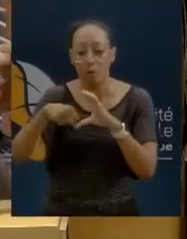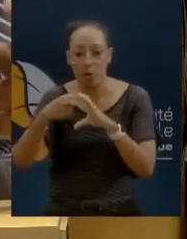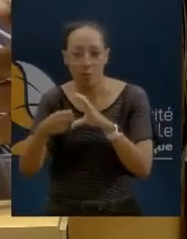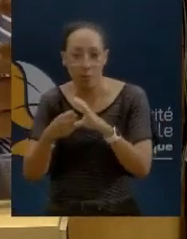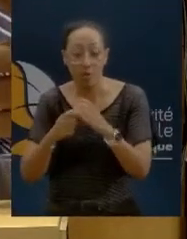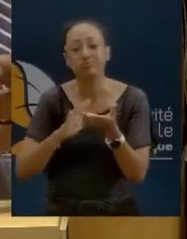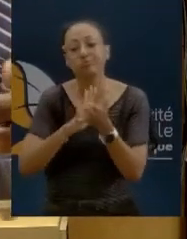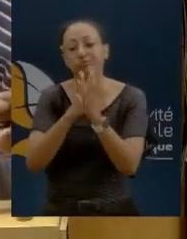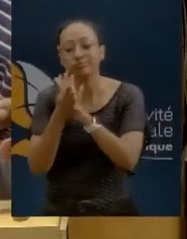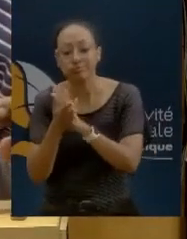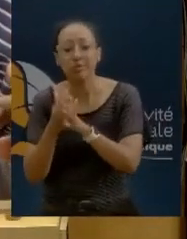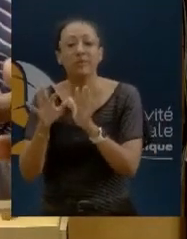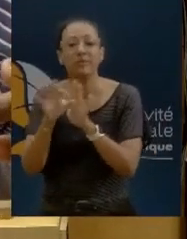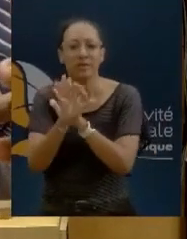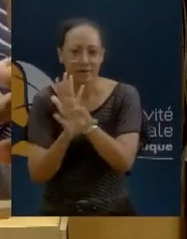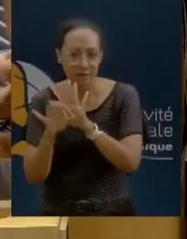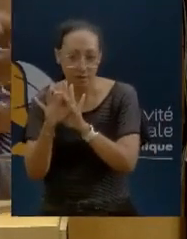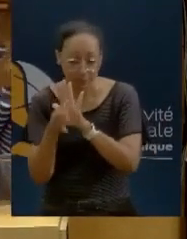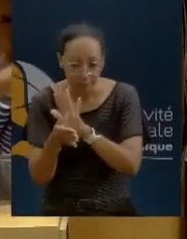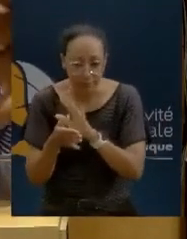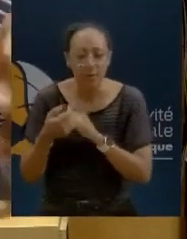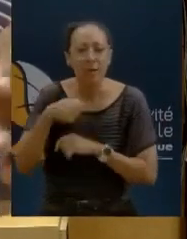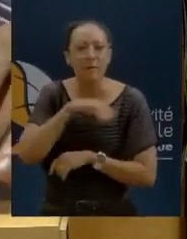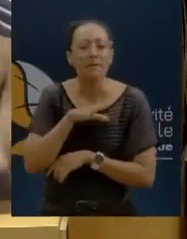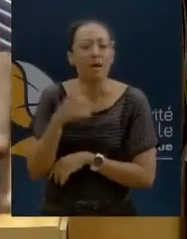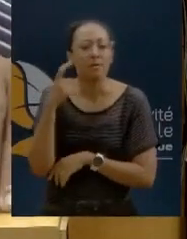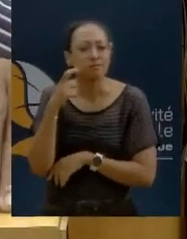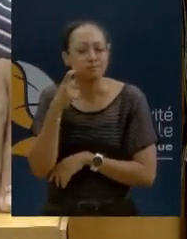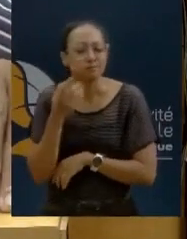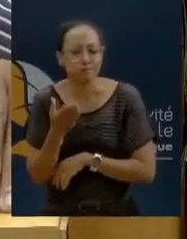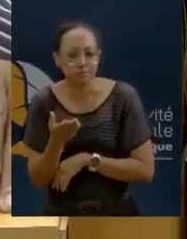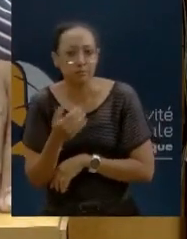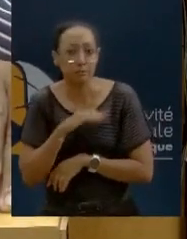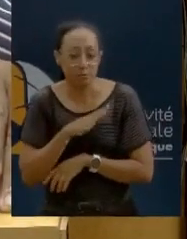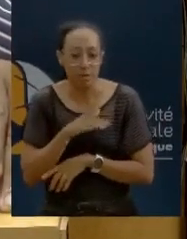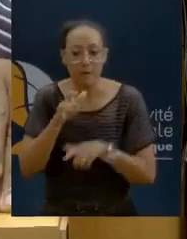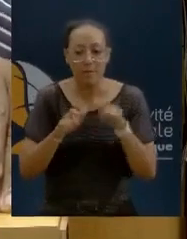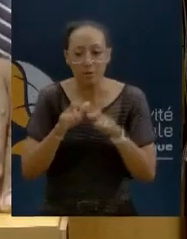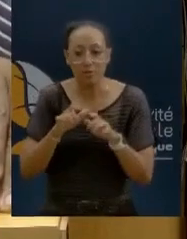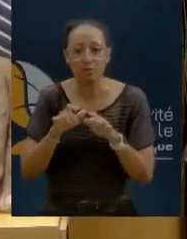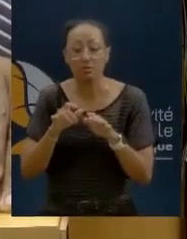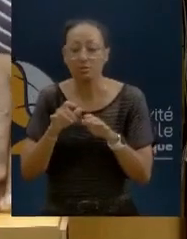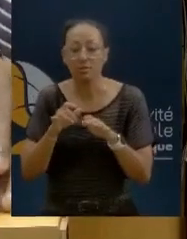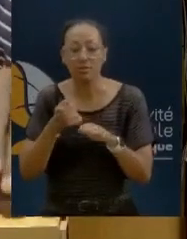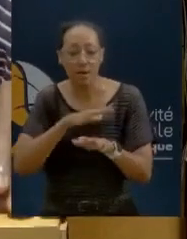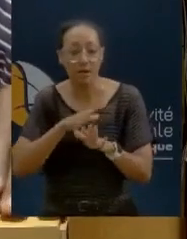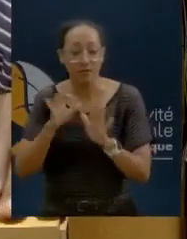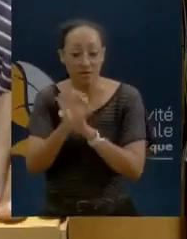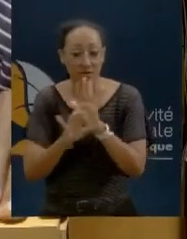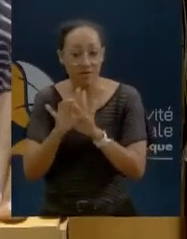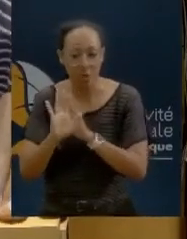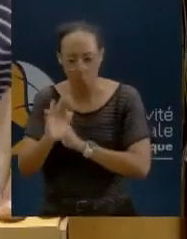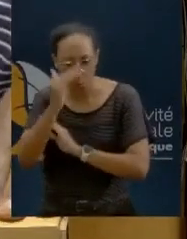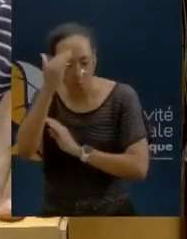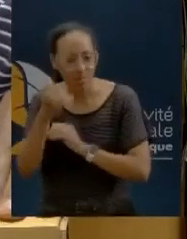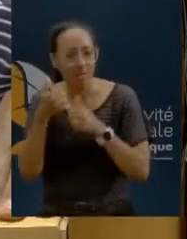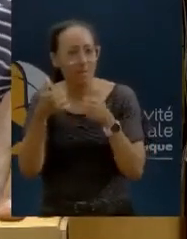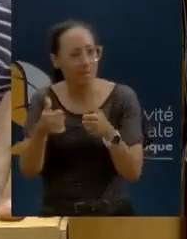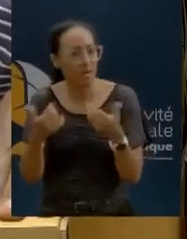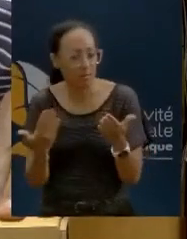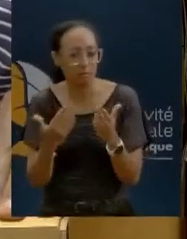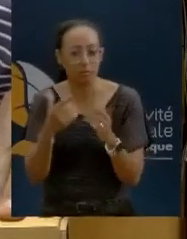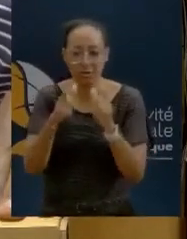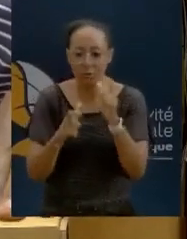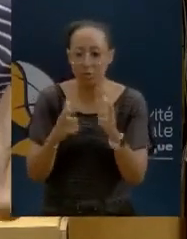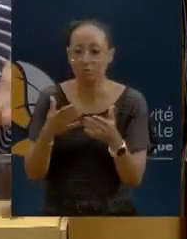que on nous avait fait remarquer que le Pôle emploi connaît bien les demandeurs d'emploi, puisqu'ils ont une fiche pour chaque